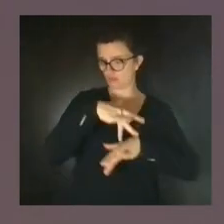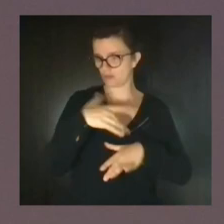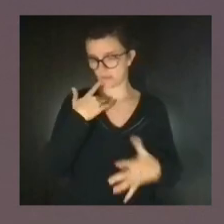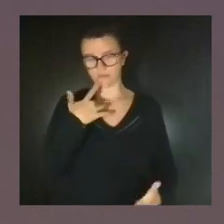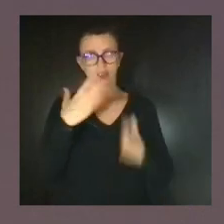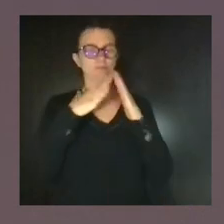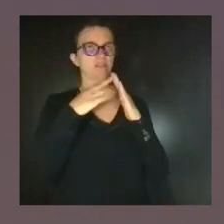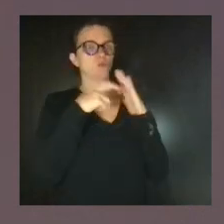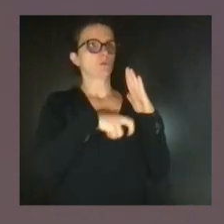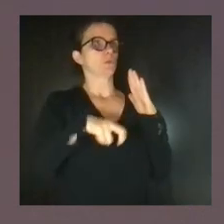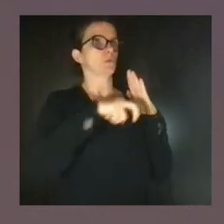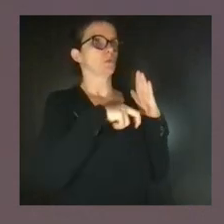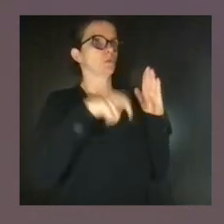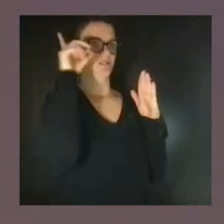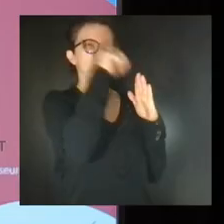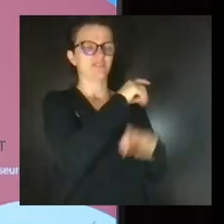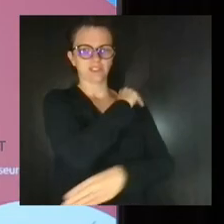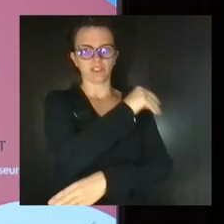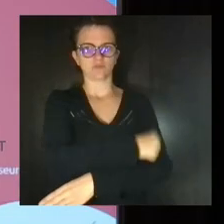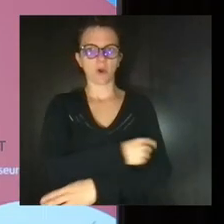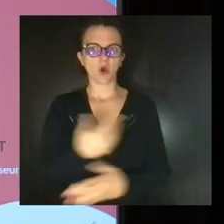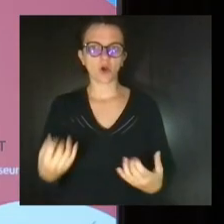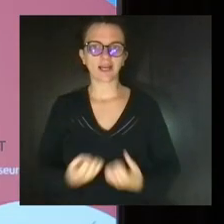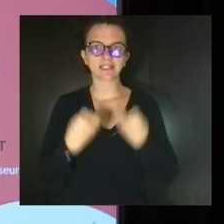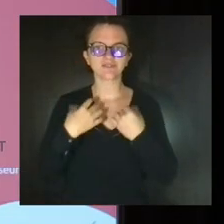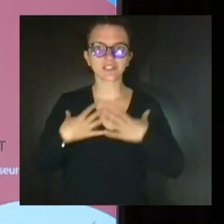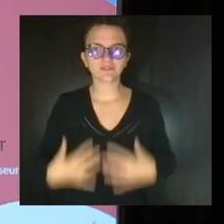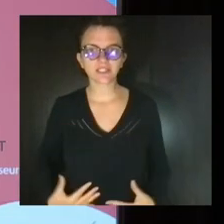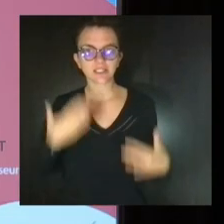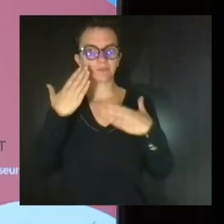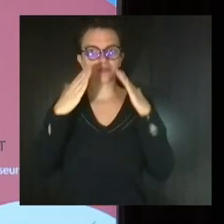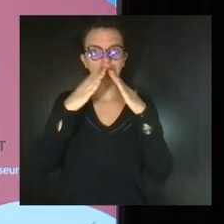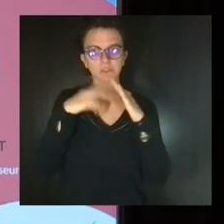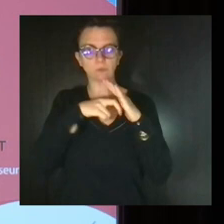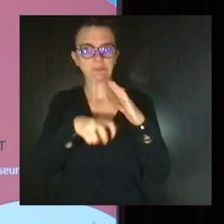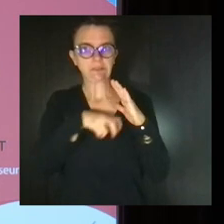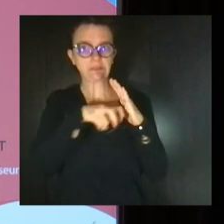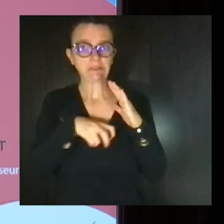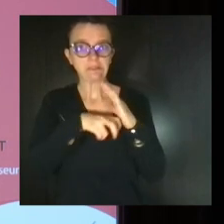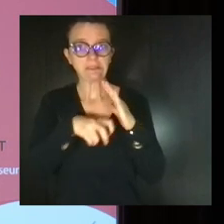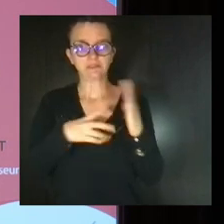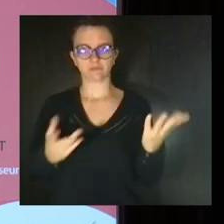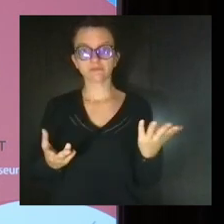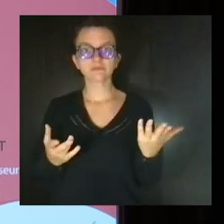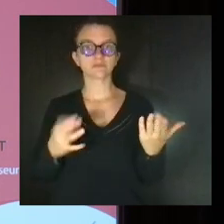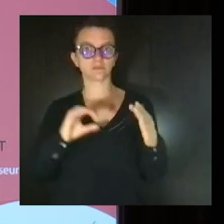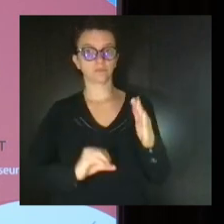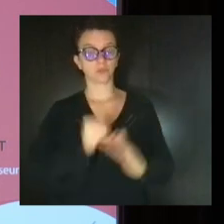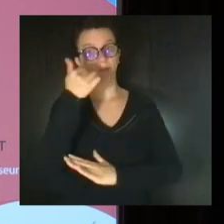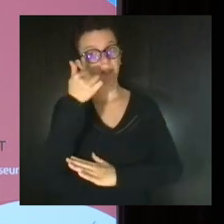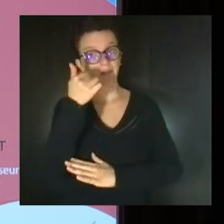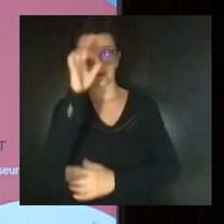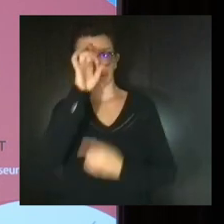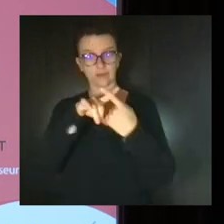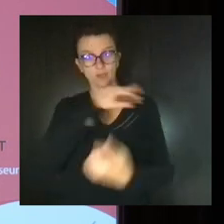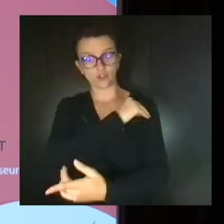rendu compte à quel point il était difficile de faire du sport ou d'activité physique quand on était enfermé chez soi. Et donc la première chose pour pouvoir faire du